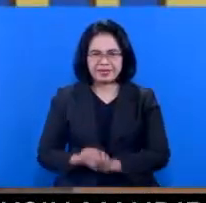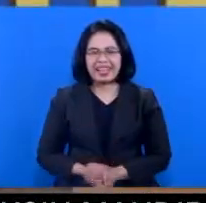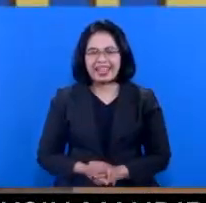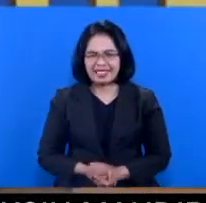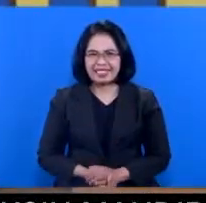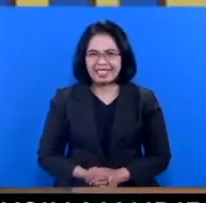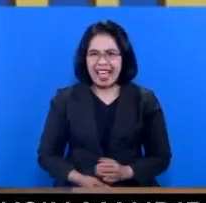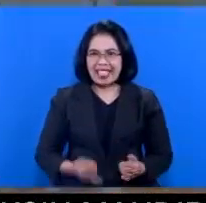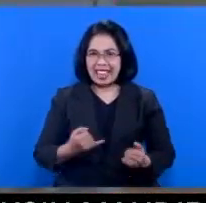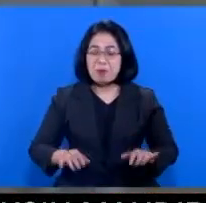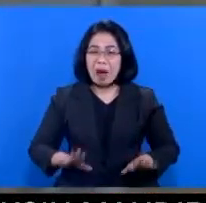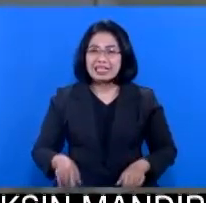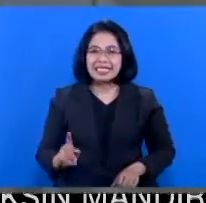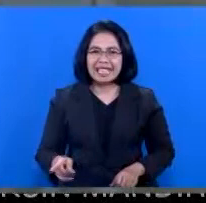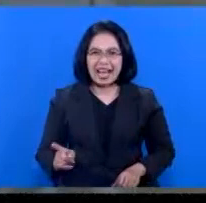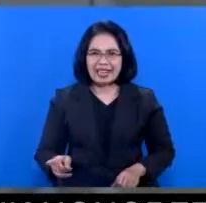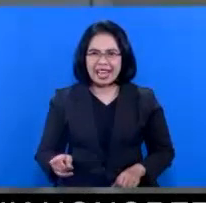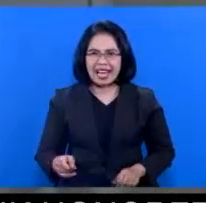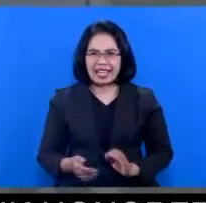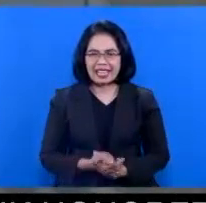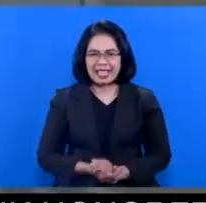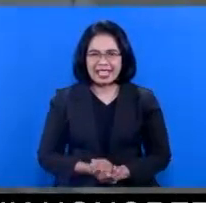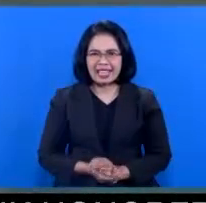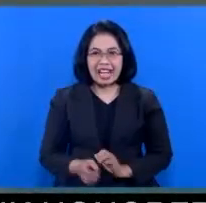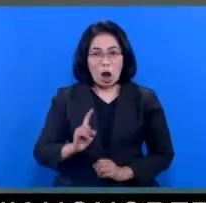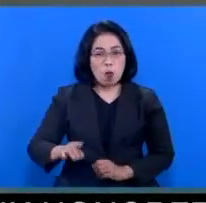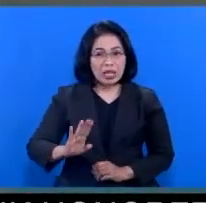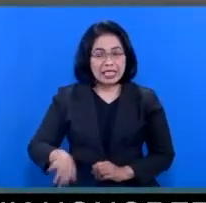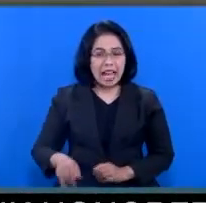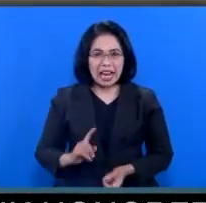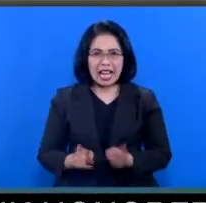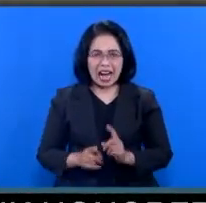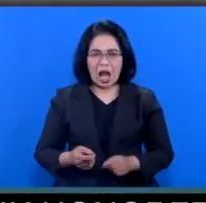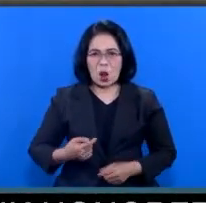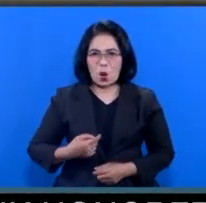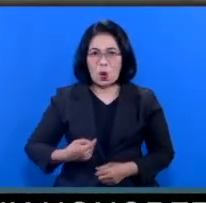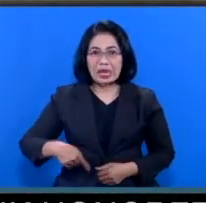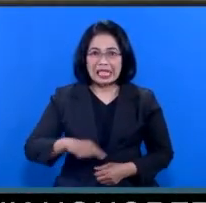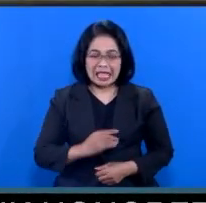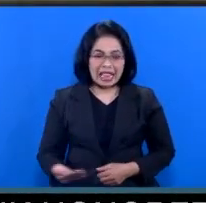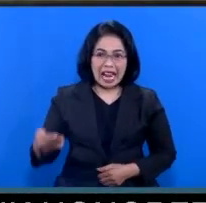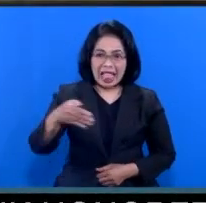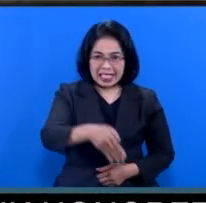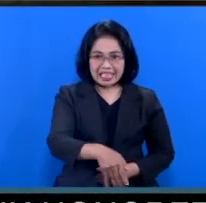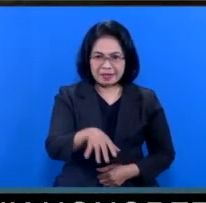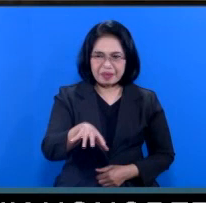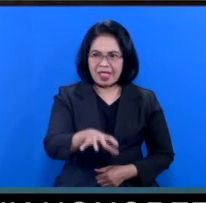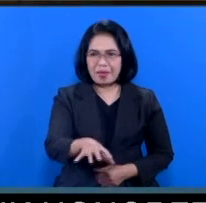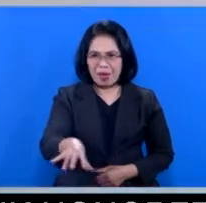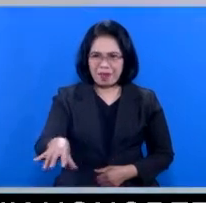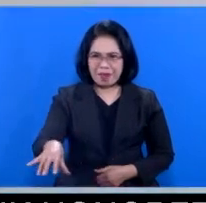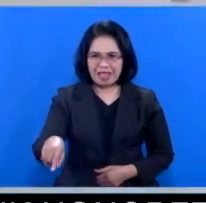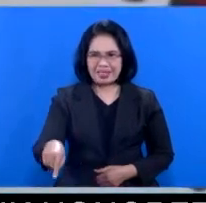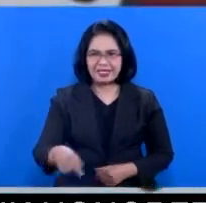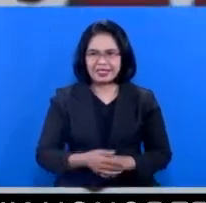Nah, terakhir masih ada nih, yang gak boleh ketinggalan kalau kita berkunjung ke kawasan Pecinan. Kurang lengkap bila tidak singgah